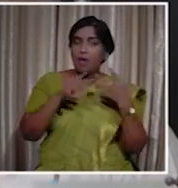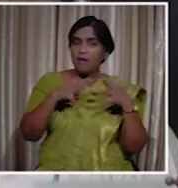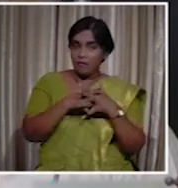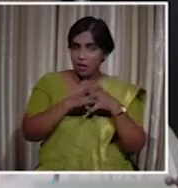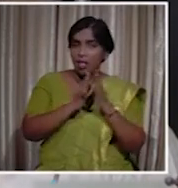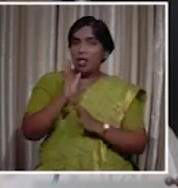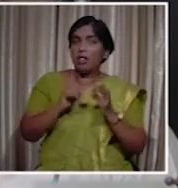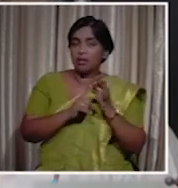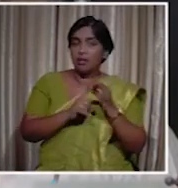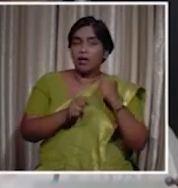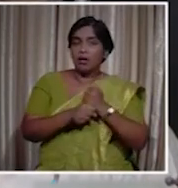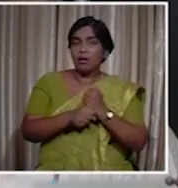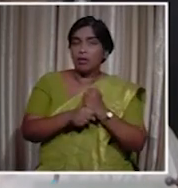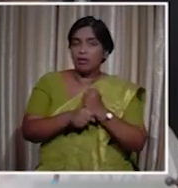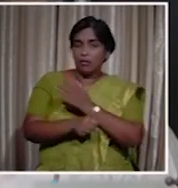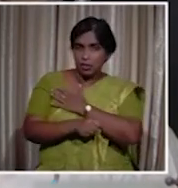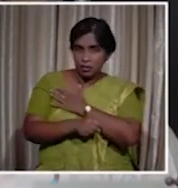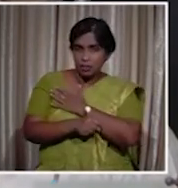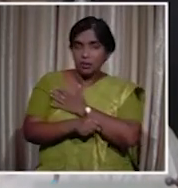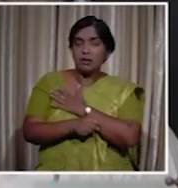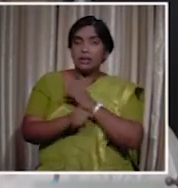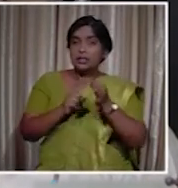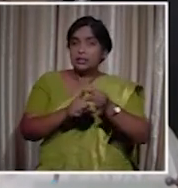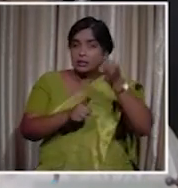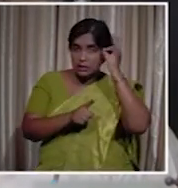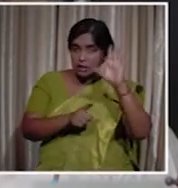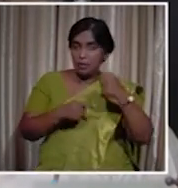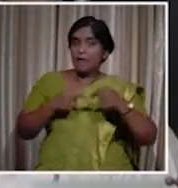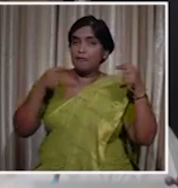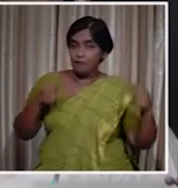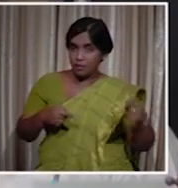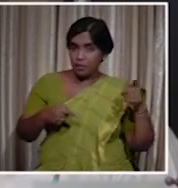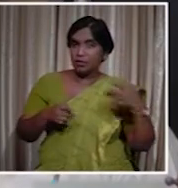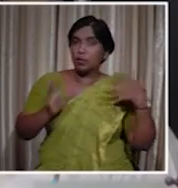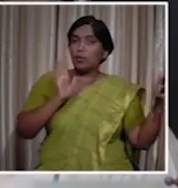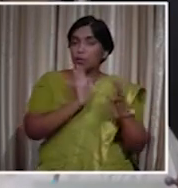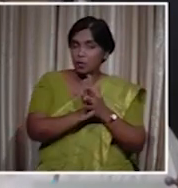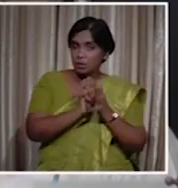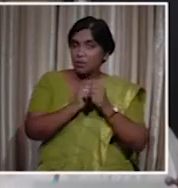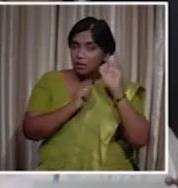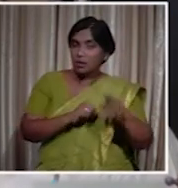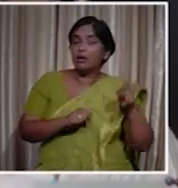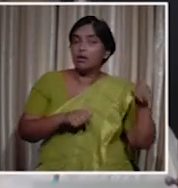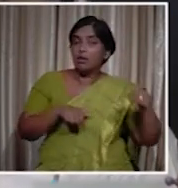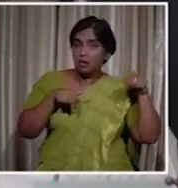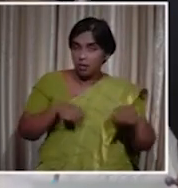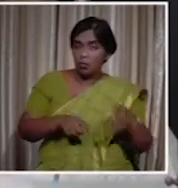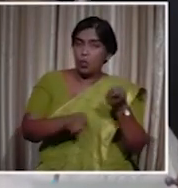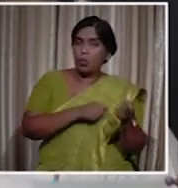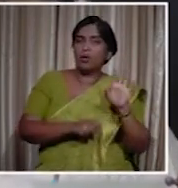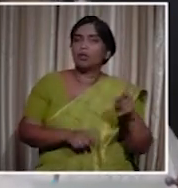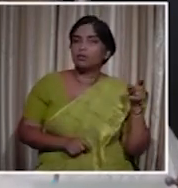මන්ත්‍රීතුමා එදා ගෝඨාභය රාජපක්ෂ මහත්මයා ජනාධිපති වෙන එකට විරුද්ධව අපි එකට වැඩ කළා. එතුමාට අද ගහලා